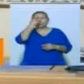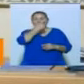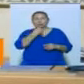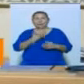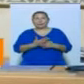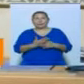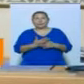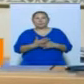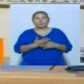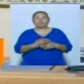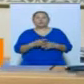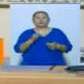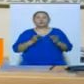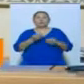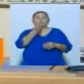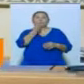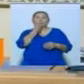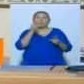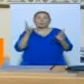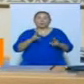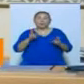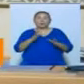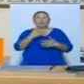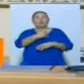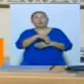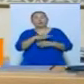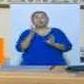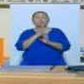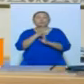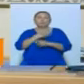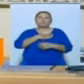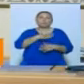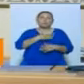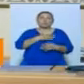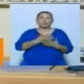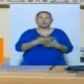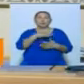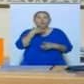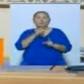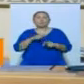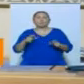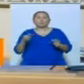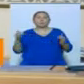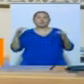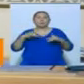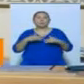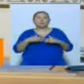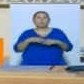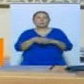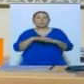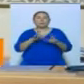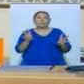иммунитетке көңіл бөліңіздер. Дұрыстап тамақтану, таза ауада жүру, көп адамдардың жиналған жеріне бармау